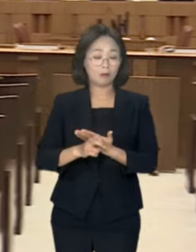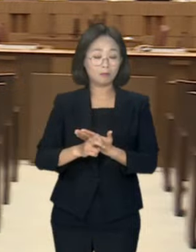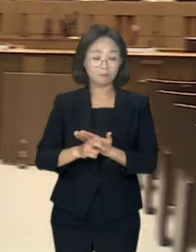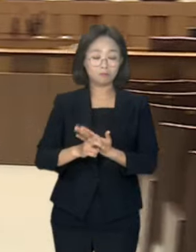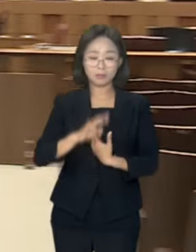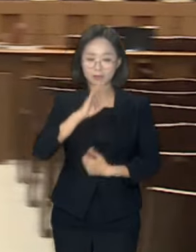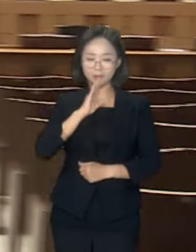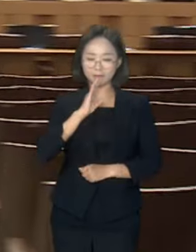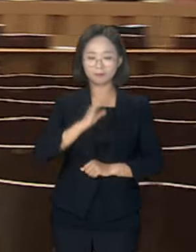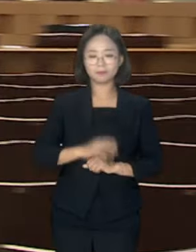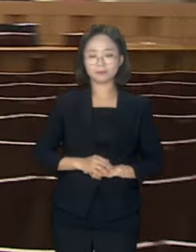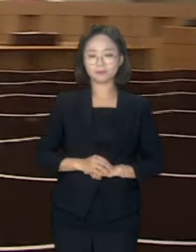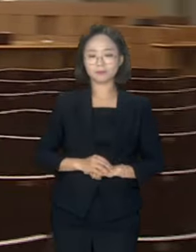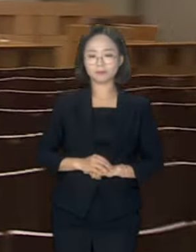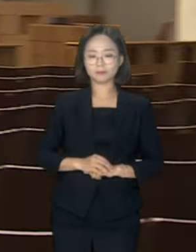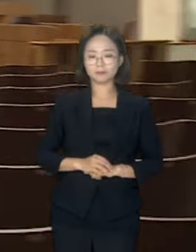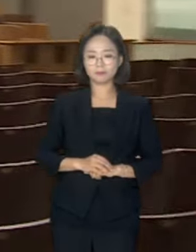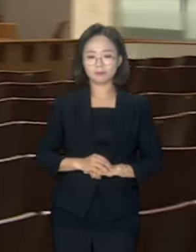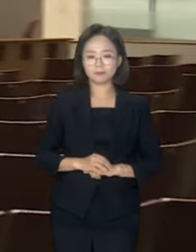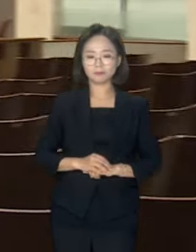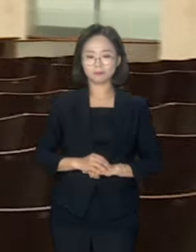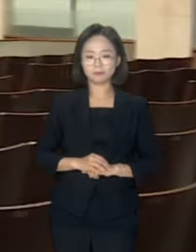반하는 것이라고 판단했습니다